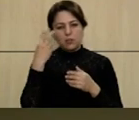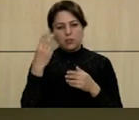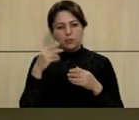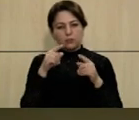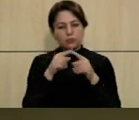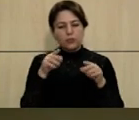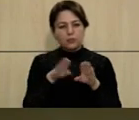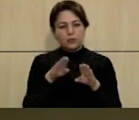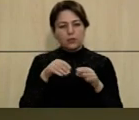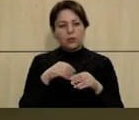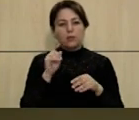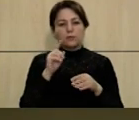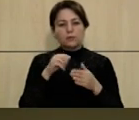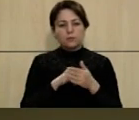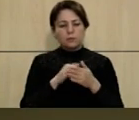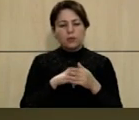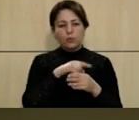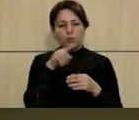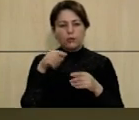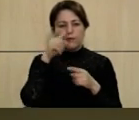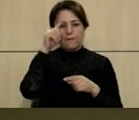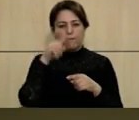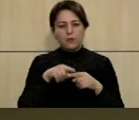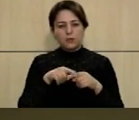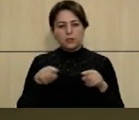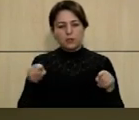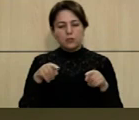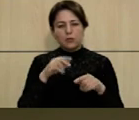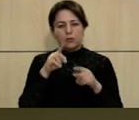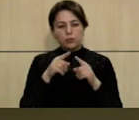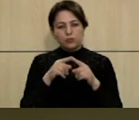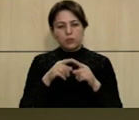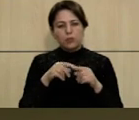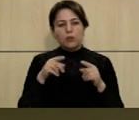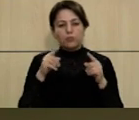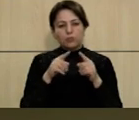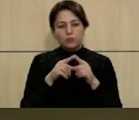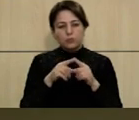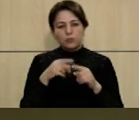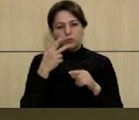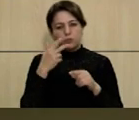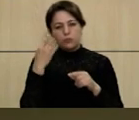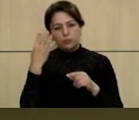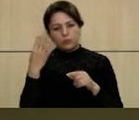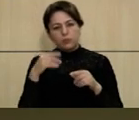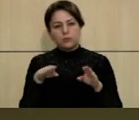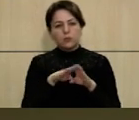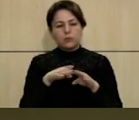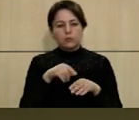teng. Nima uchun? Chunki bular vertikal burchaklar. Burchak 3 bilan burchak 4 ham teng. Chunki